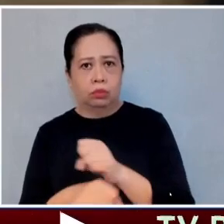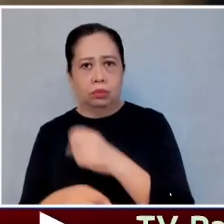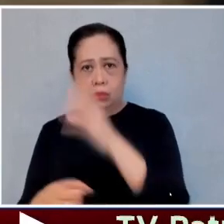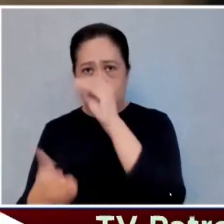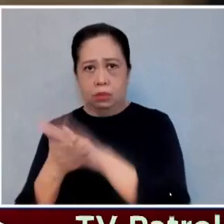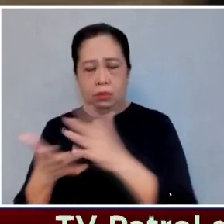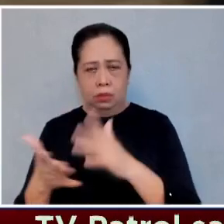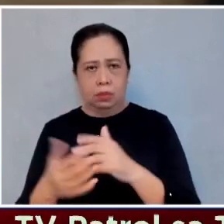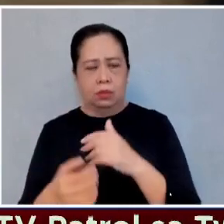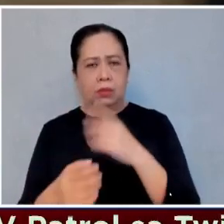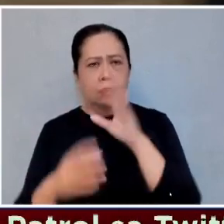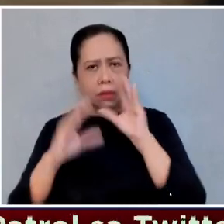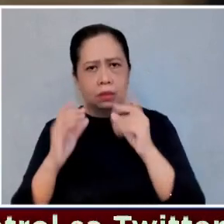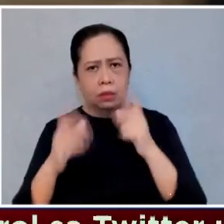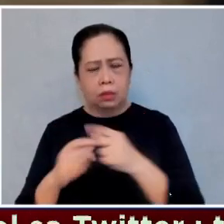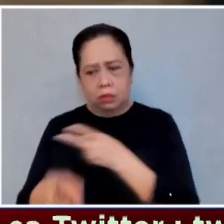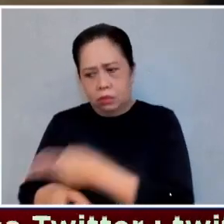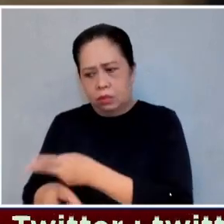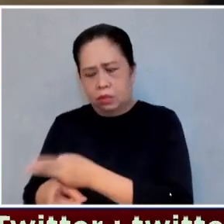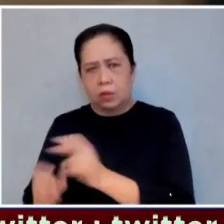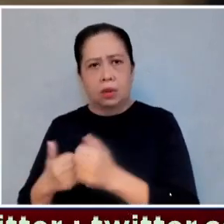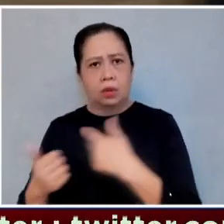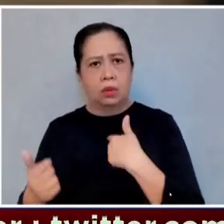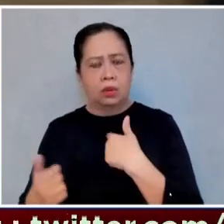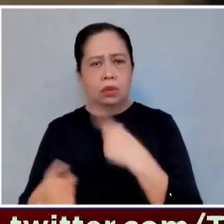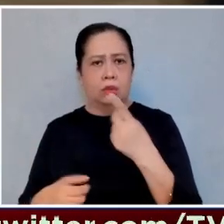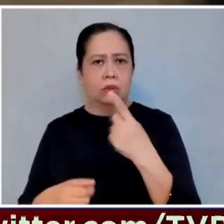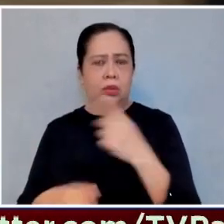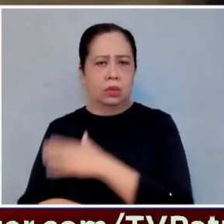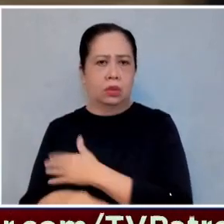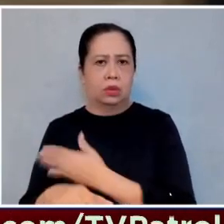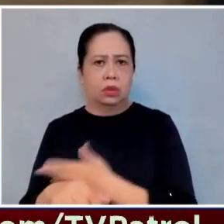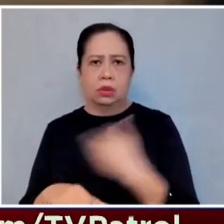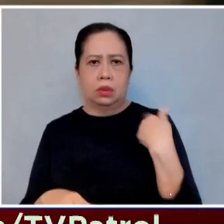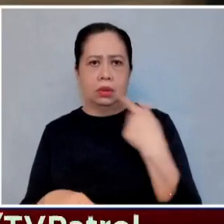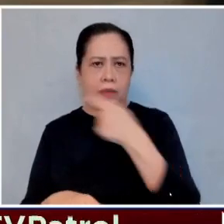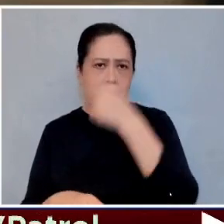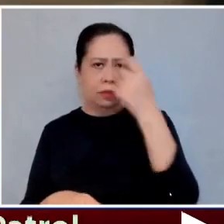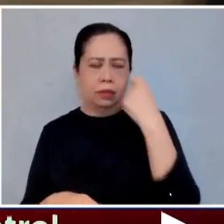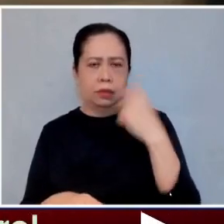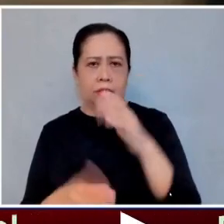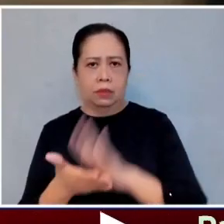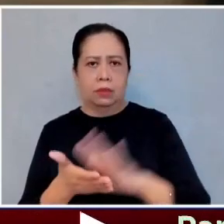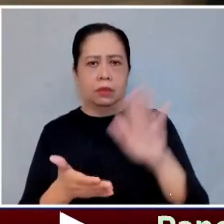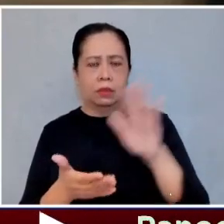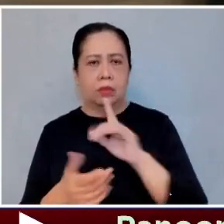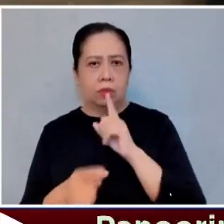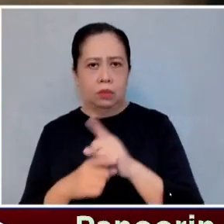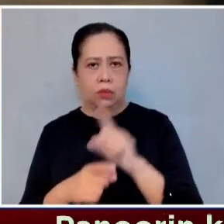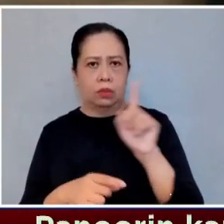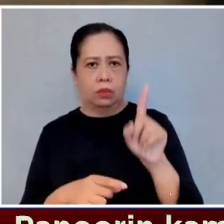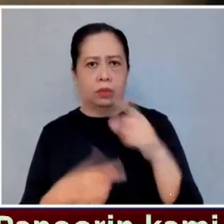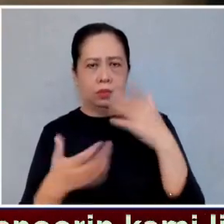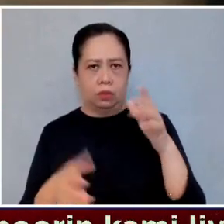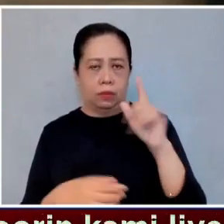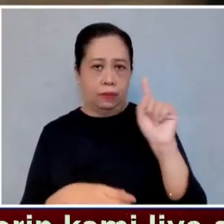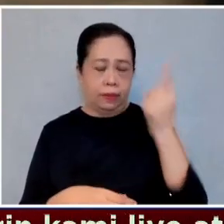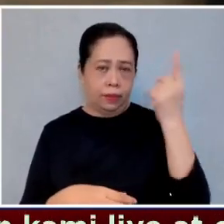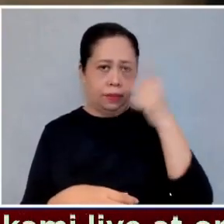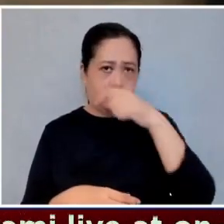ako kasi paano yung isa kong anak na hindi pag-graduate ng college? Actually, napag-graduate ko po yung panganay